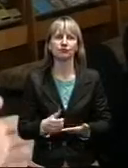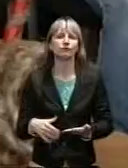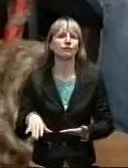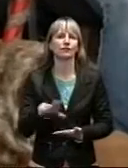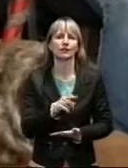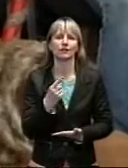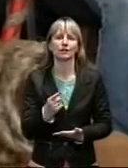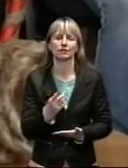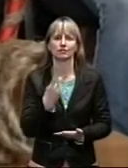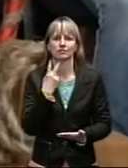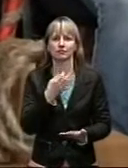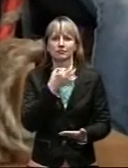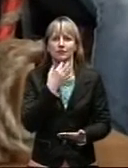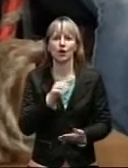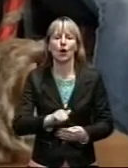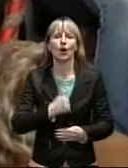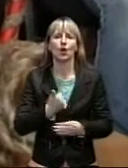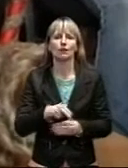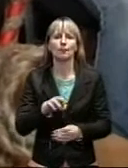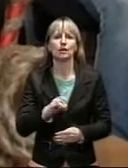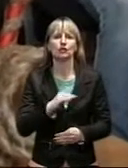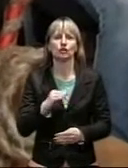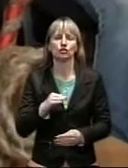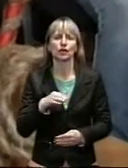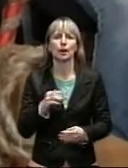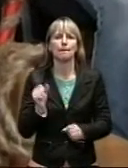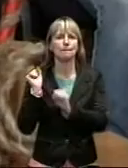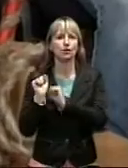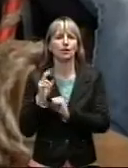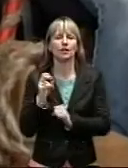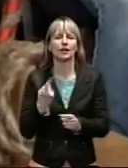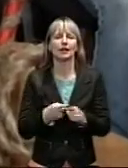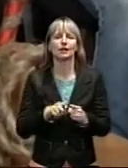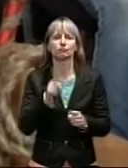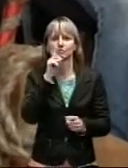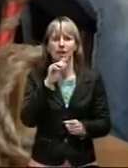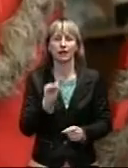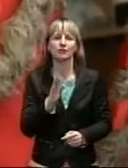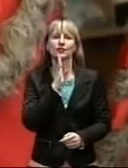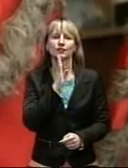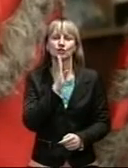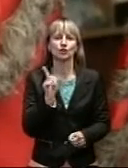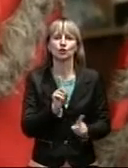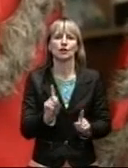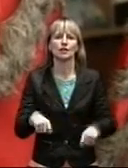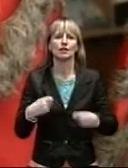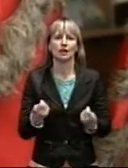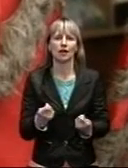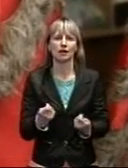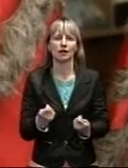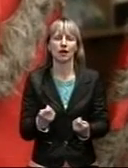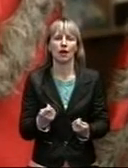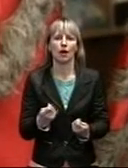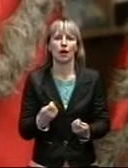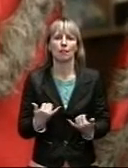прелісті. Головний персонаж Мішковинка – це маленька і дуже розумна дівчинка, що віддає перевагу книгам